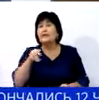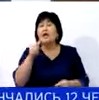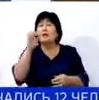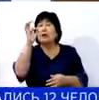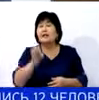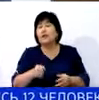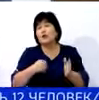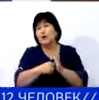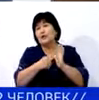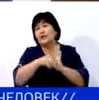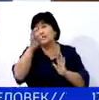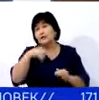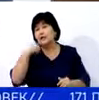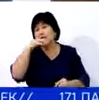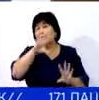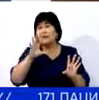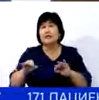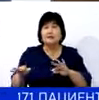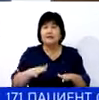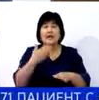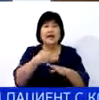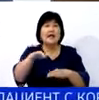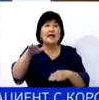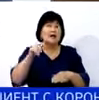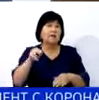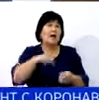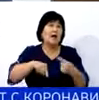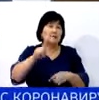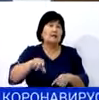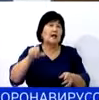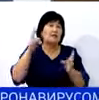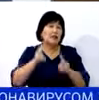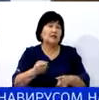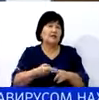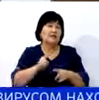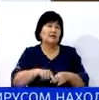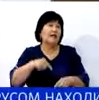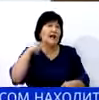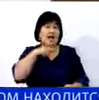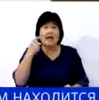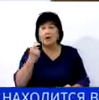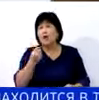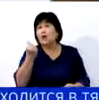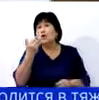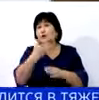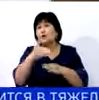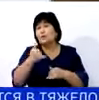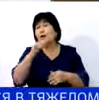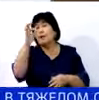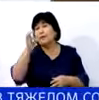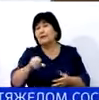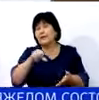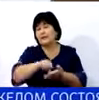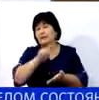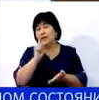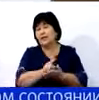до 6% годовых по всем действующим кредитам предпринимателей в пострадавших секторах экономики. Субсидирование процентной ставки должно